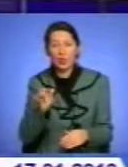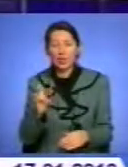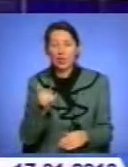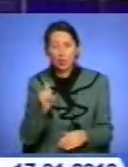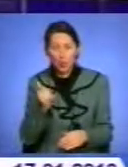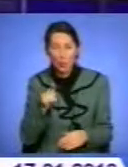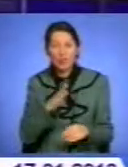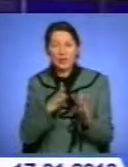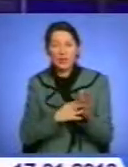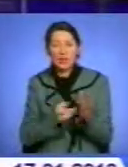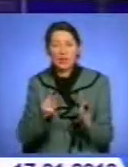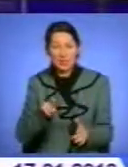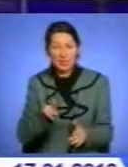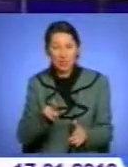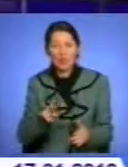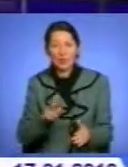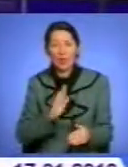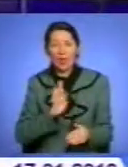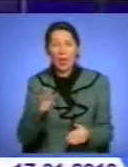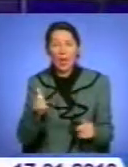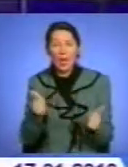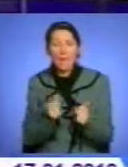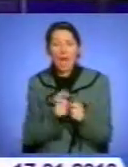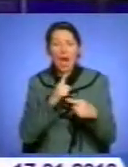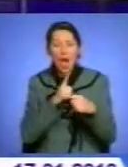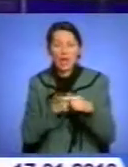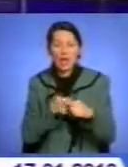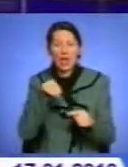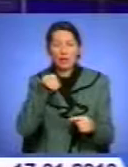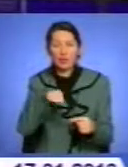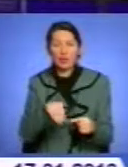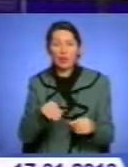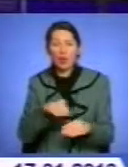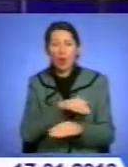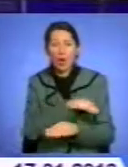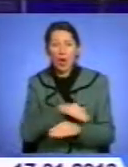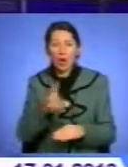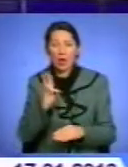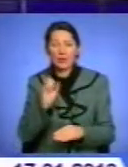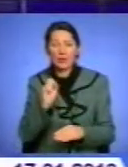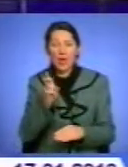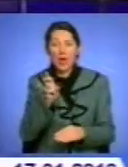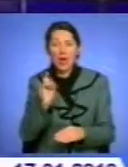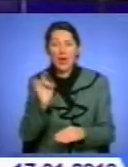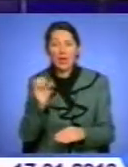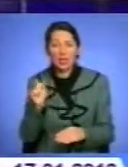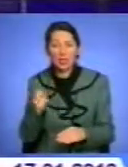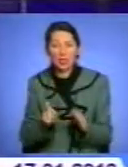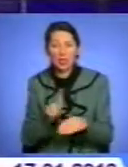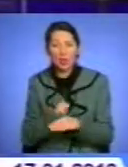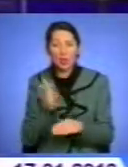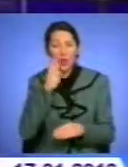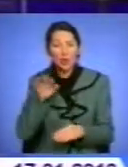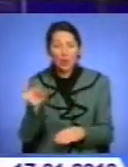19 січня. Водосвяття відбуватиметься біля хреста, встановленого на набережні Тернопільського ставу. Початок о 12-й